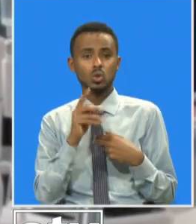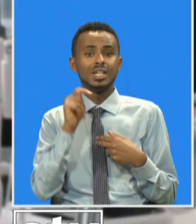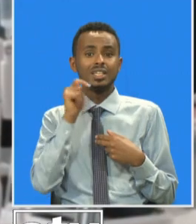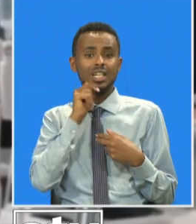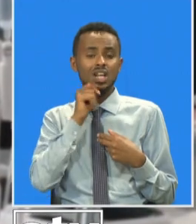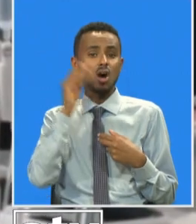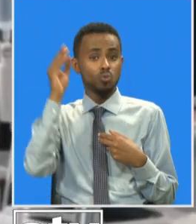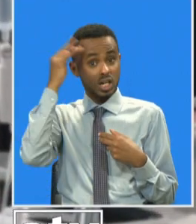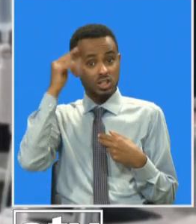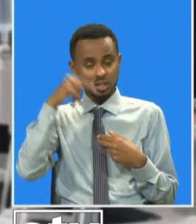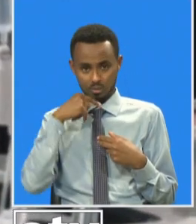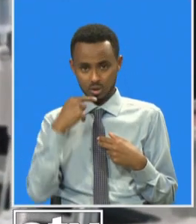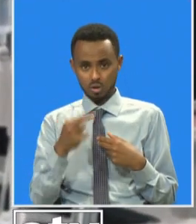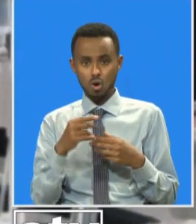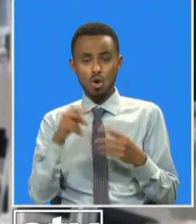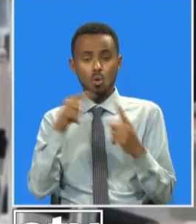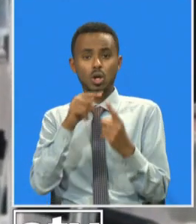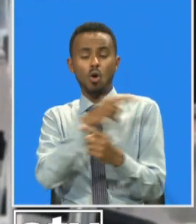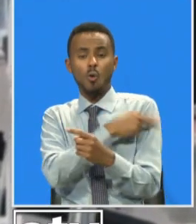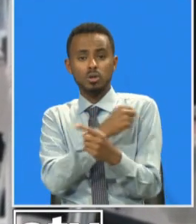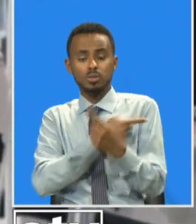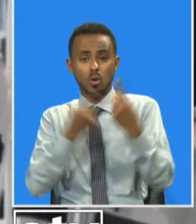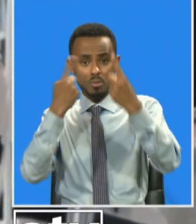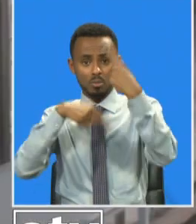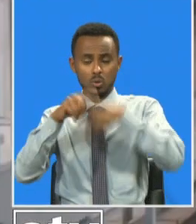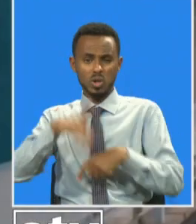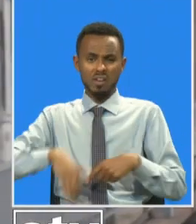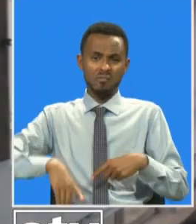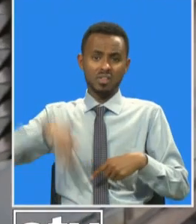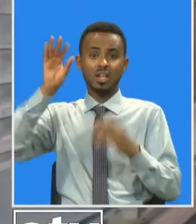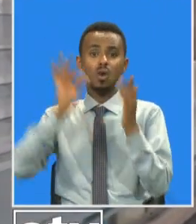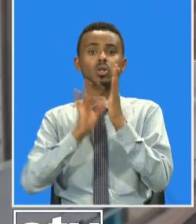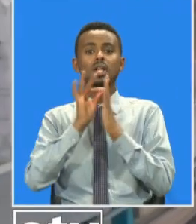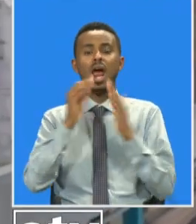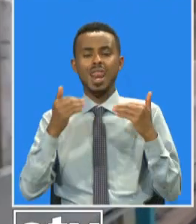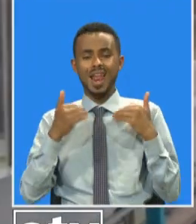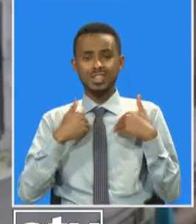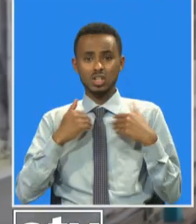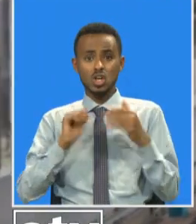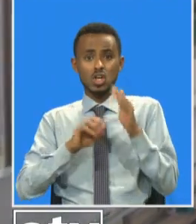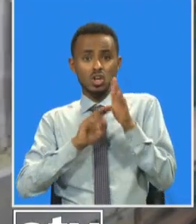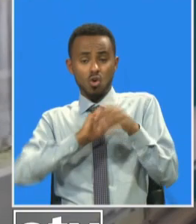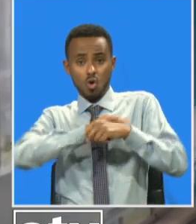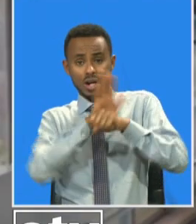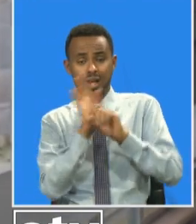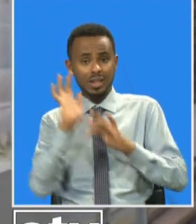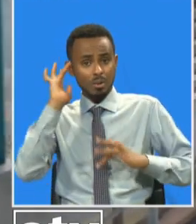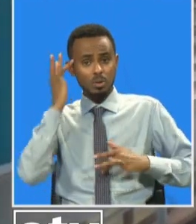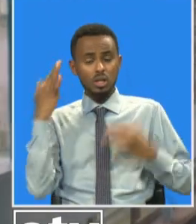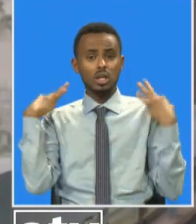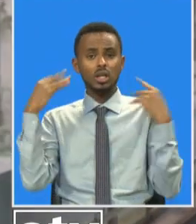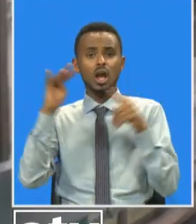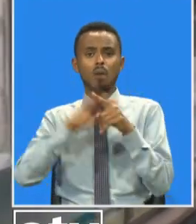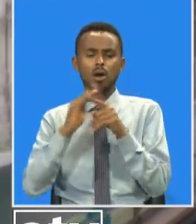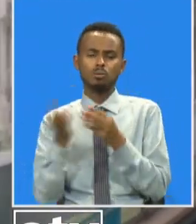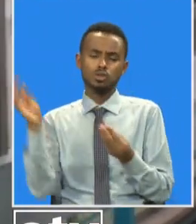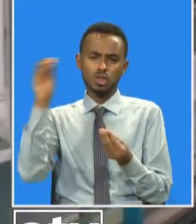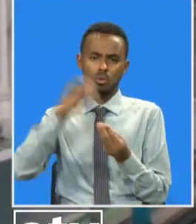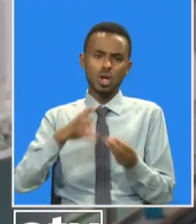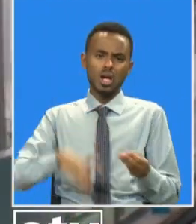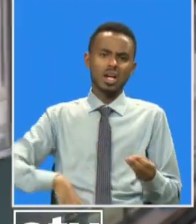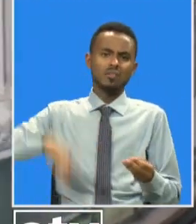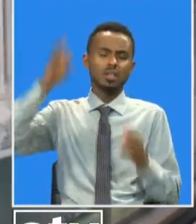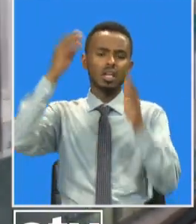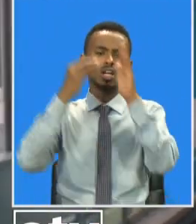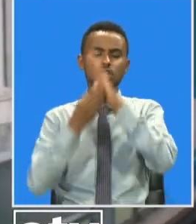ትሪሲያ ሙከርጂ እንደምትለው ወደ ሆስፒታሉ በሚመጡ ከፍተኛ ቁጥር ያላቸው የኮቪድ ታማሚዎች የጤና ባለሙያዎችም ጭምር